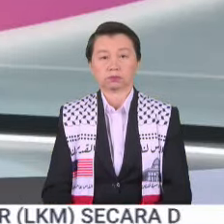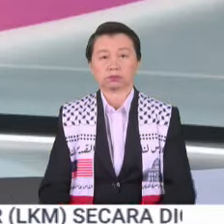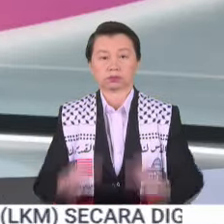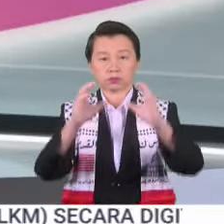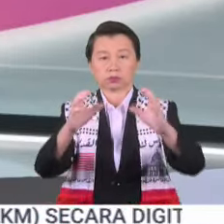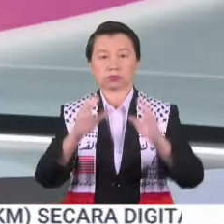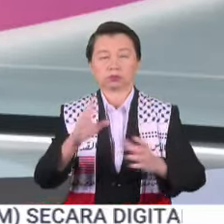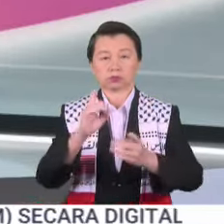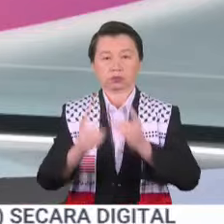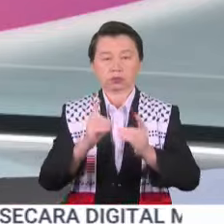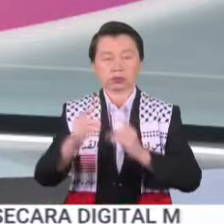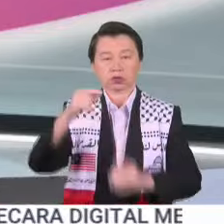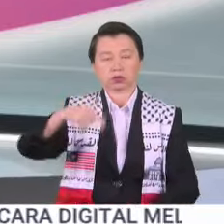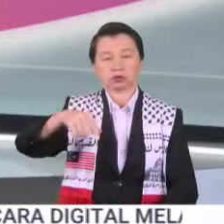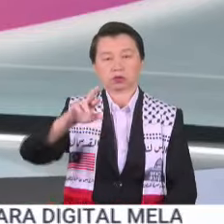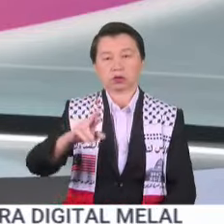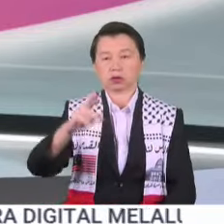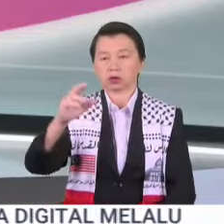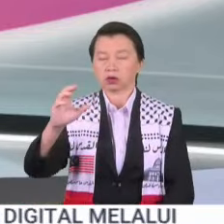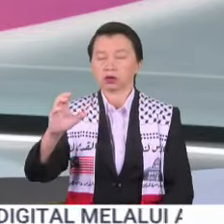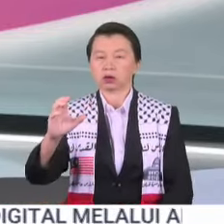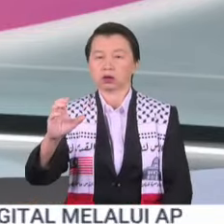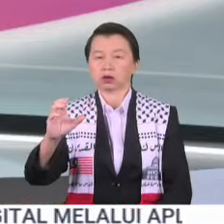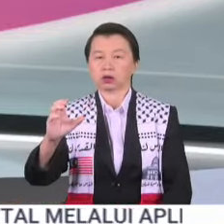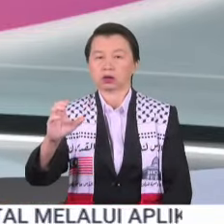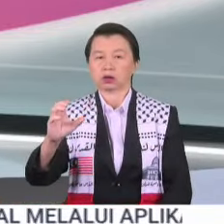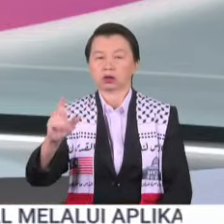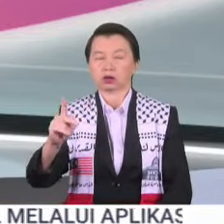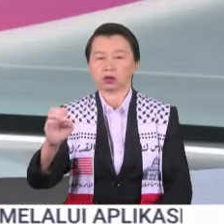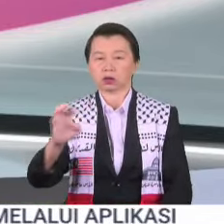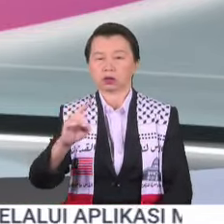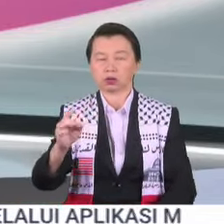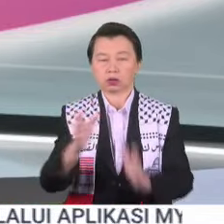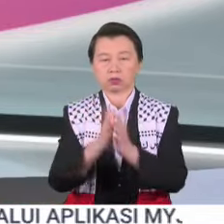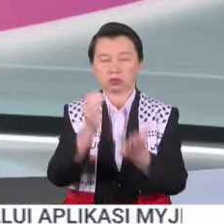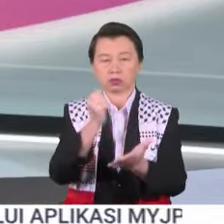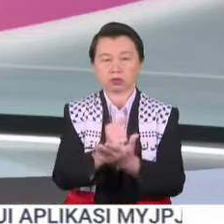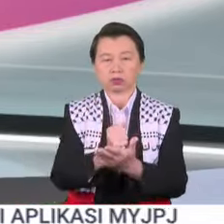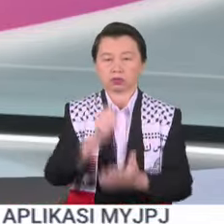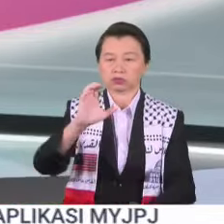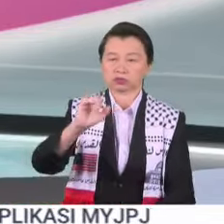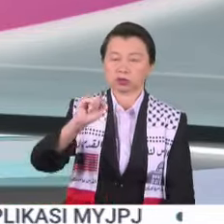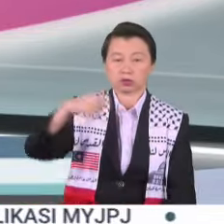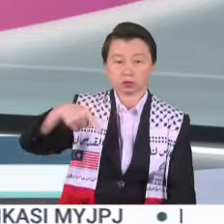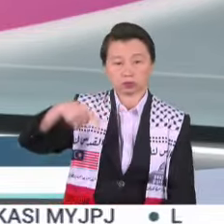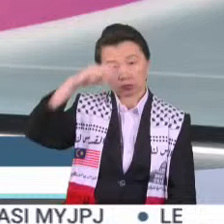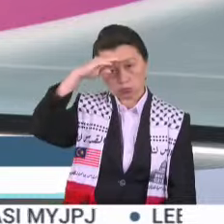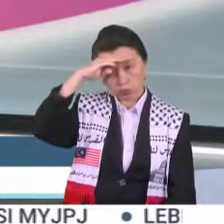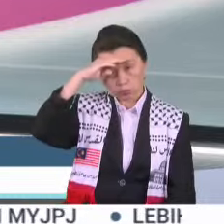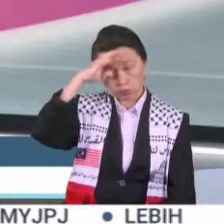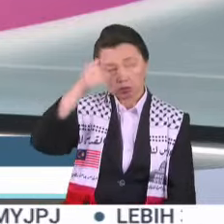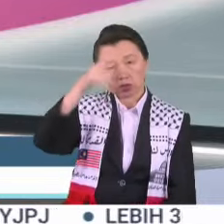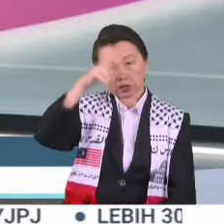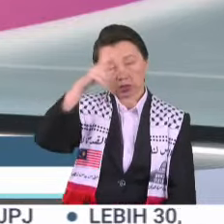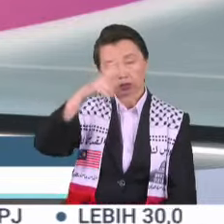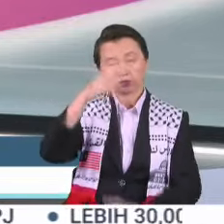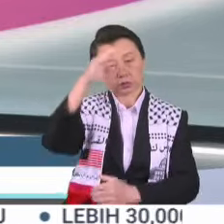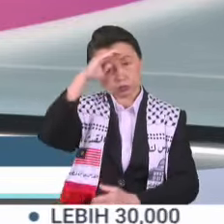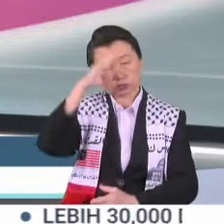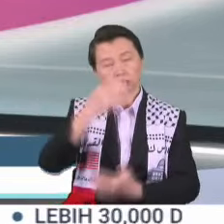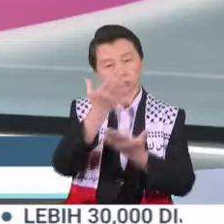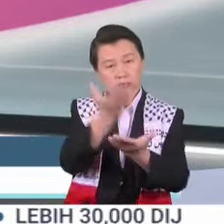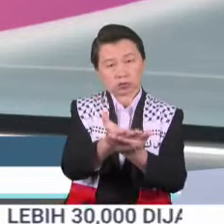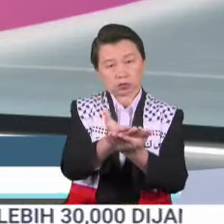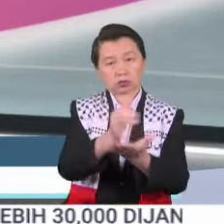Kaedah digital sistem QR code di dua pintu kompleks custom, immigration dan quarantine CIQ di Johor. Kerajaan negeri berharap